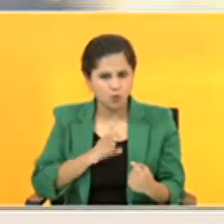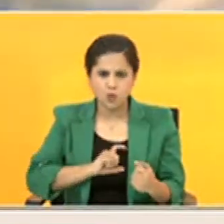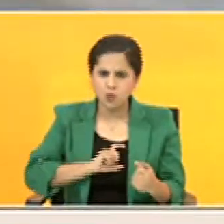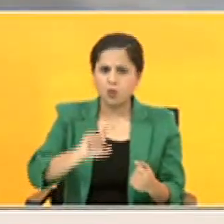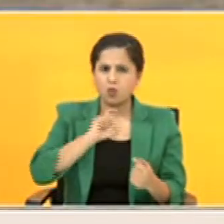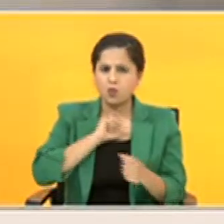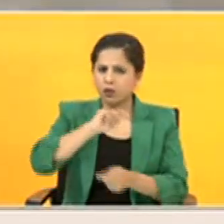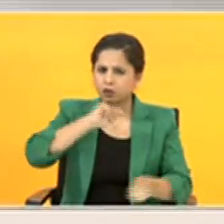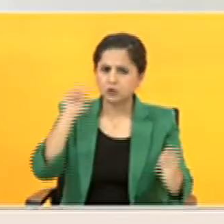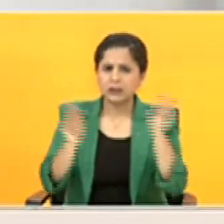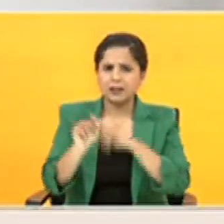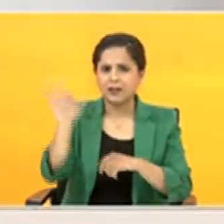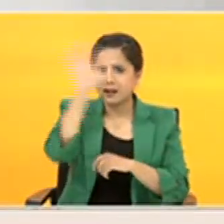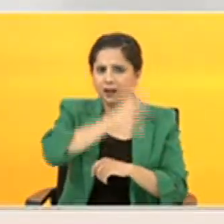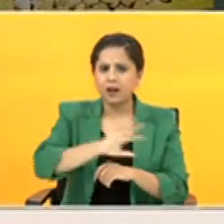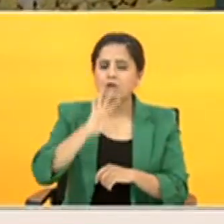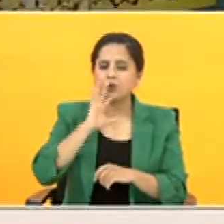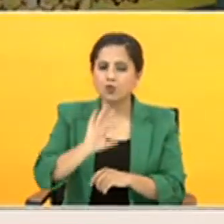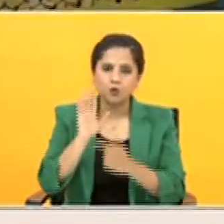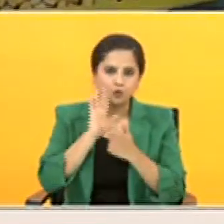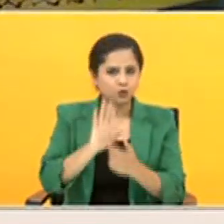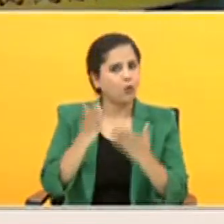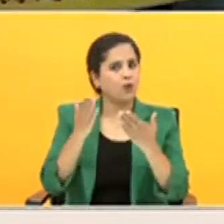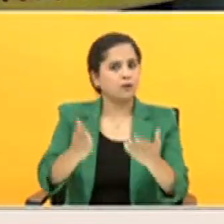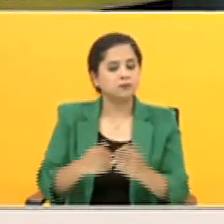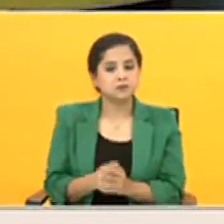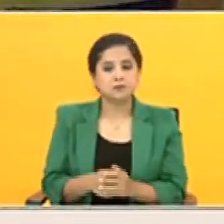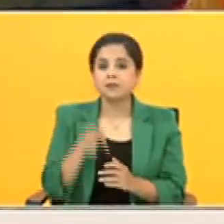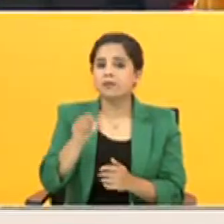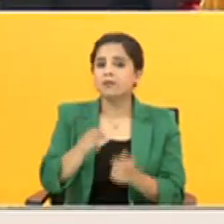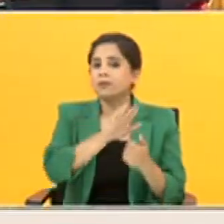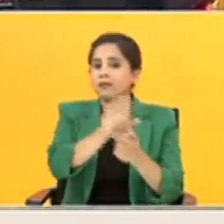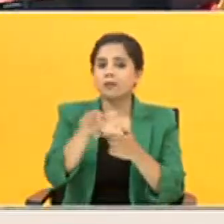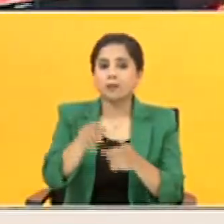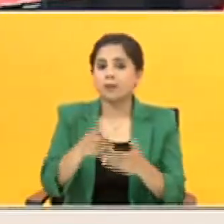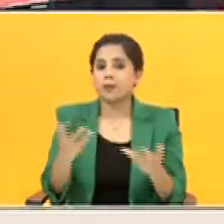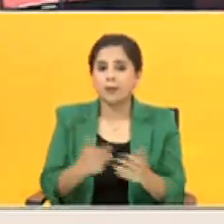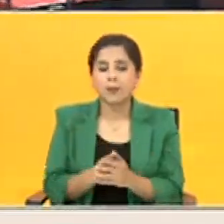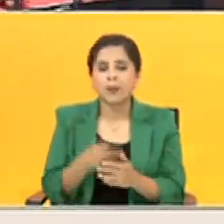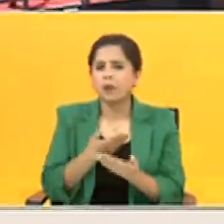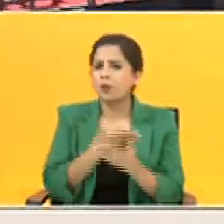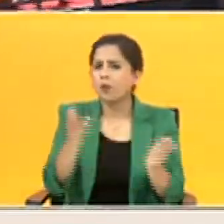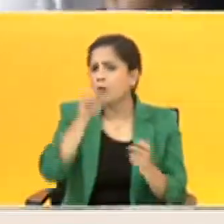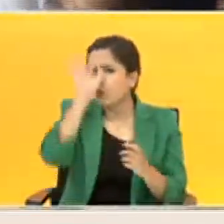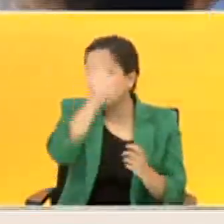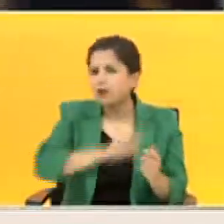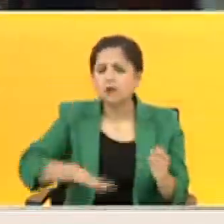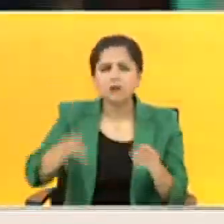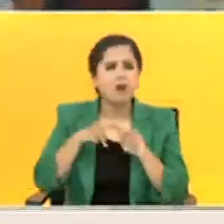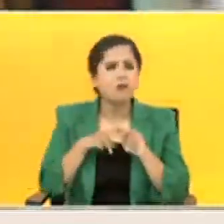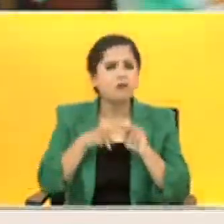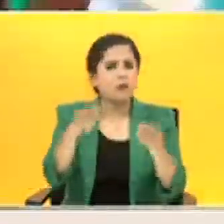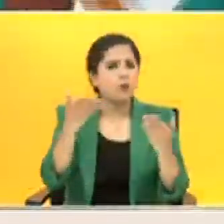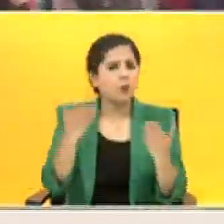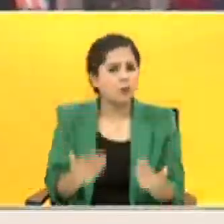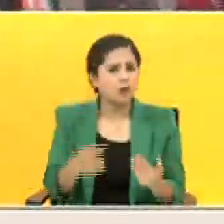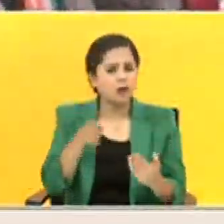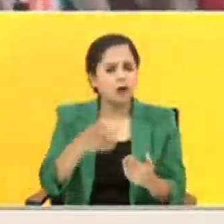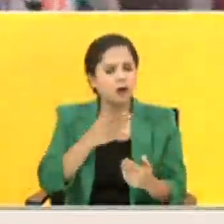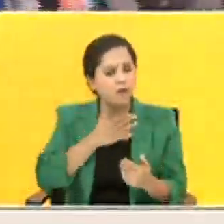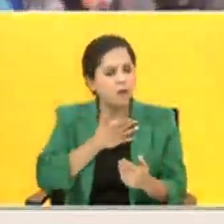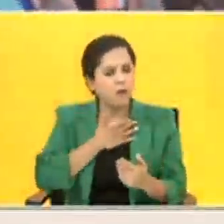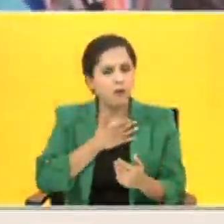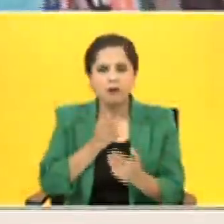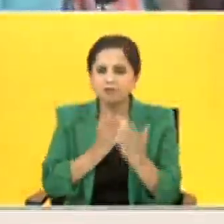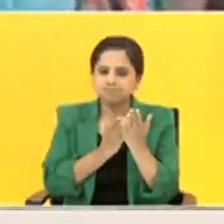बदलते भारत की तस्वीर है। और इस तस्वीर ने पूरे देश को देशभक्ति के भावों से